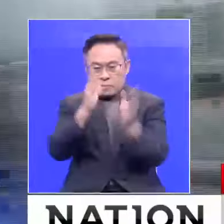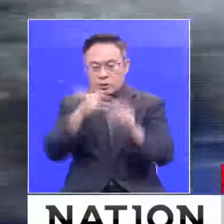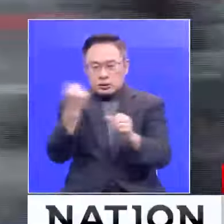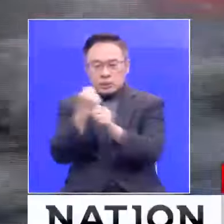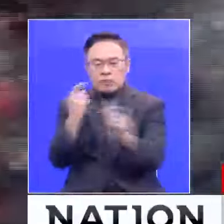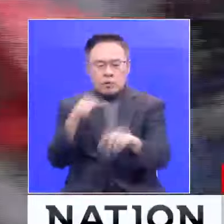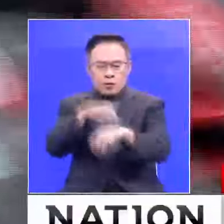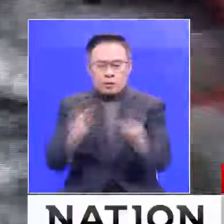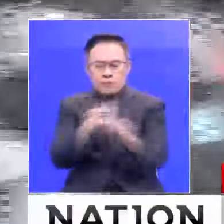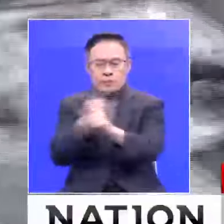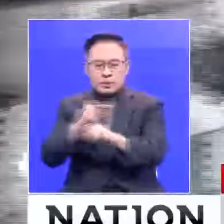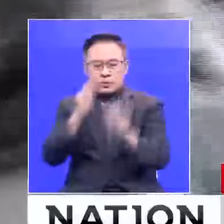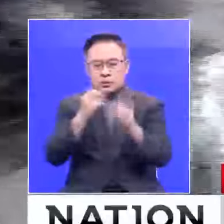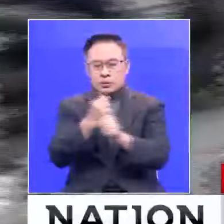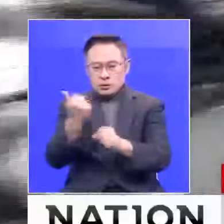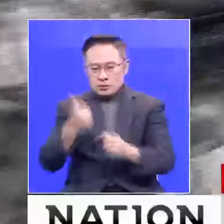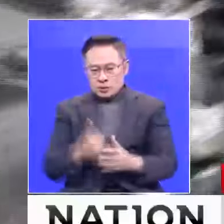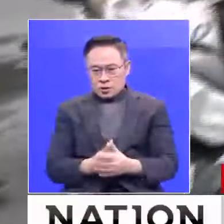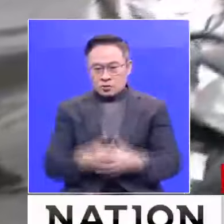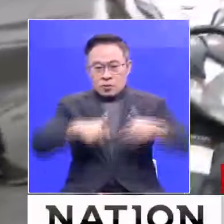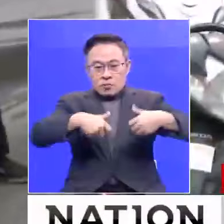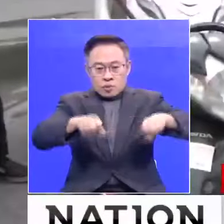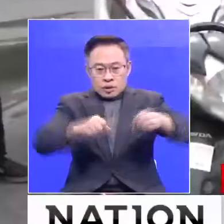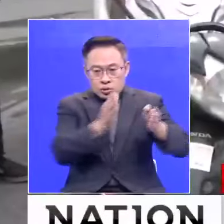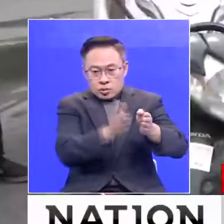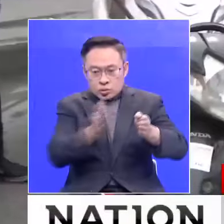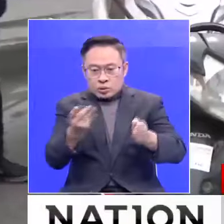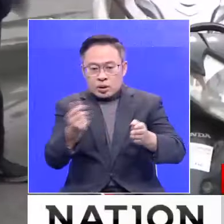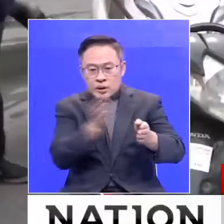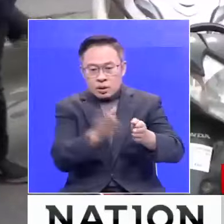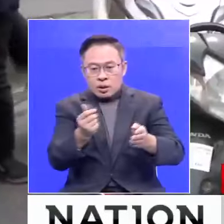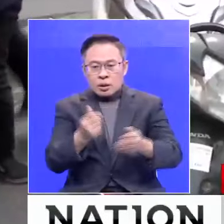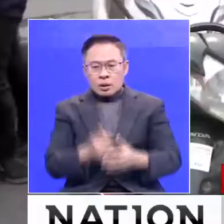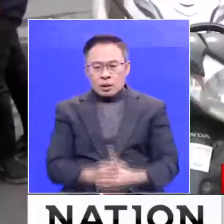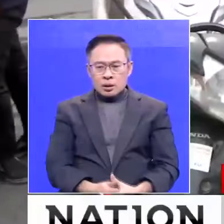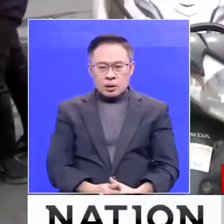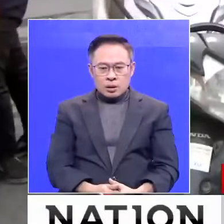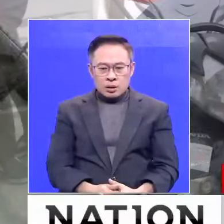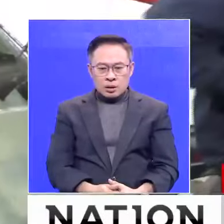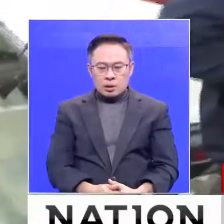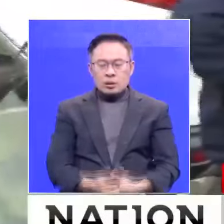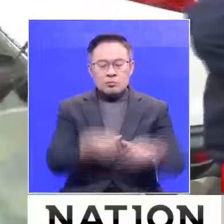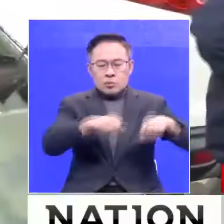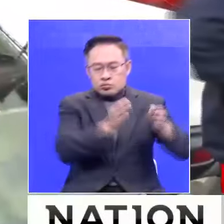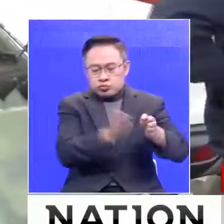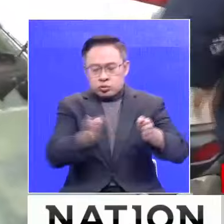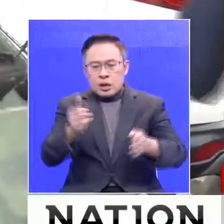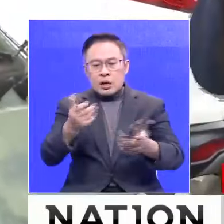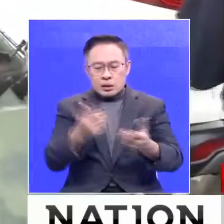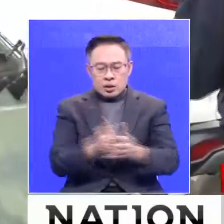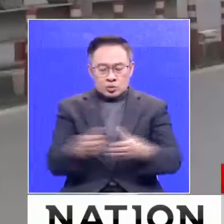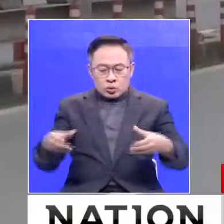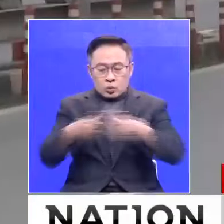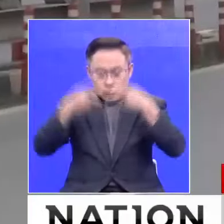นี้ที่อะครับมอไซค์ที่ถ้าสมมุติว่าจะมาธนาคาร มันก็จอดนี่ก็ตามที่เป็นทางด้านหน้าก็ ส่วนเส้นทางหลบหนีหลังจ